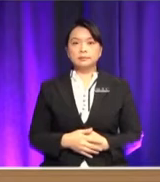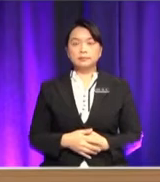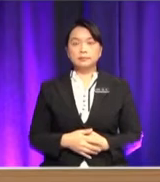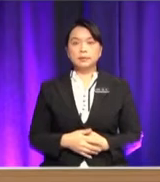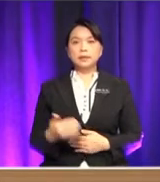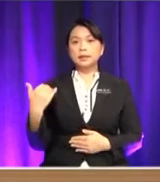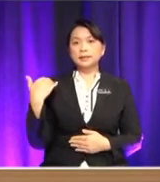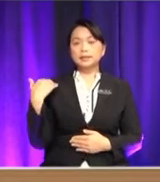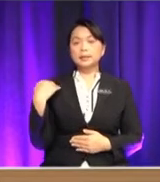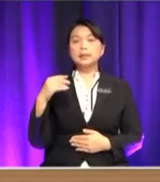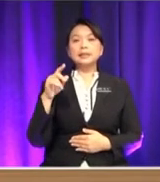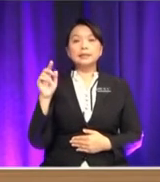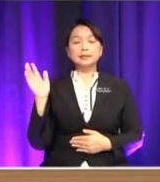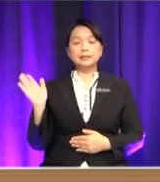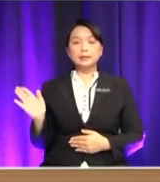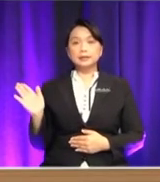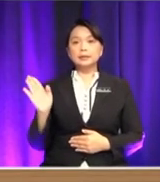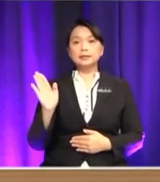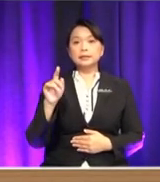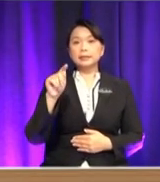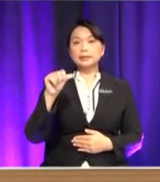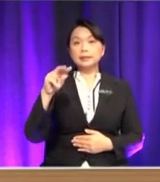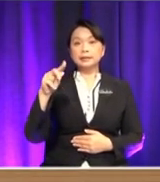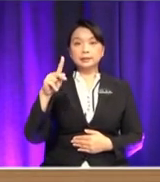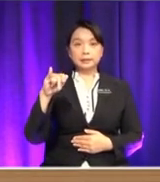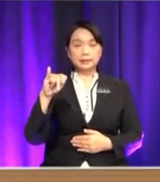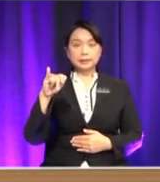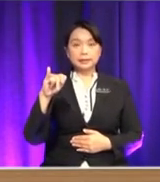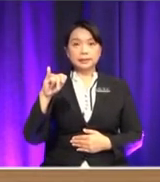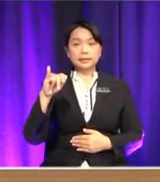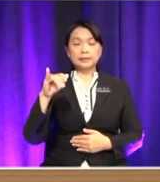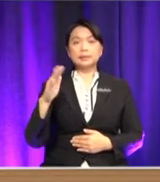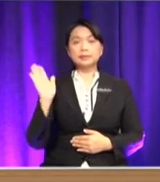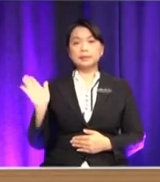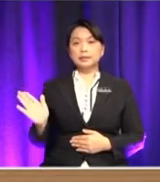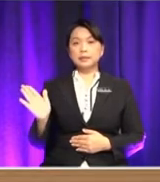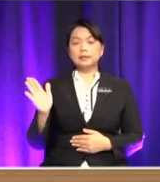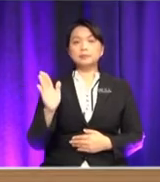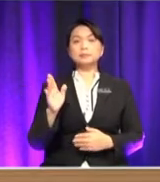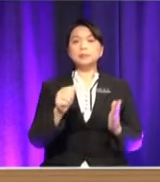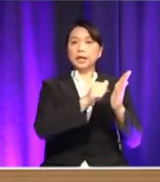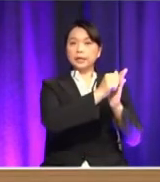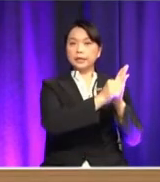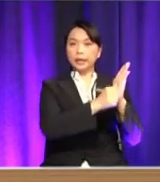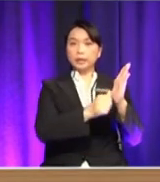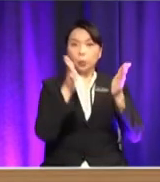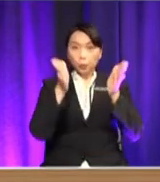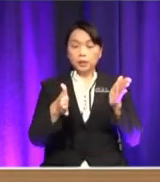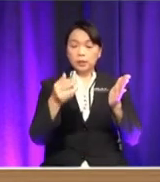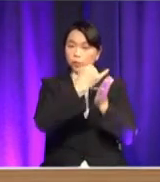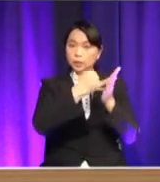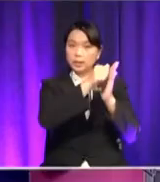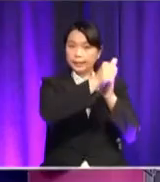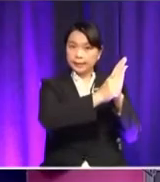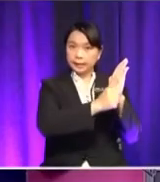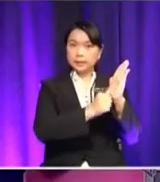ini penting sebab e-kite akan mereka bentuk toilet ataupun tandas berdekatan dengan tangki septik